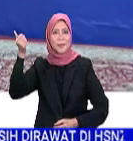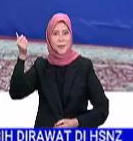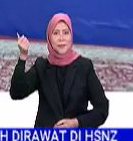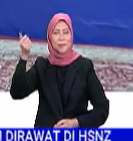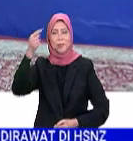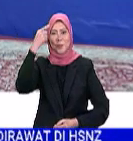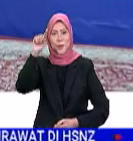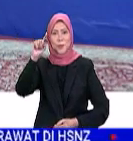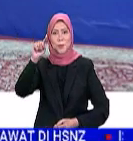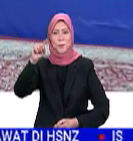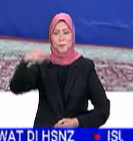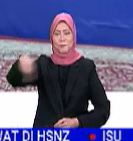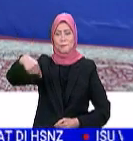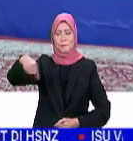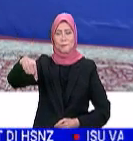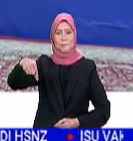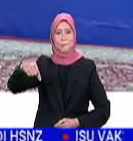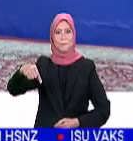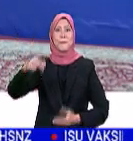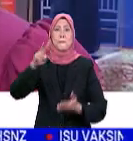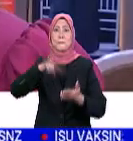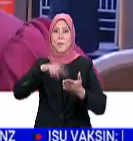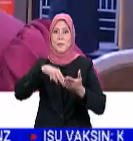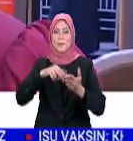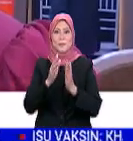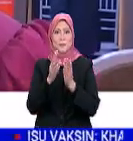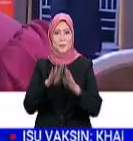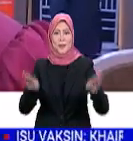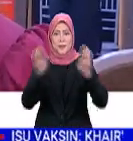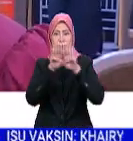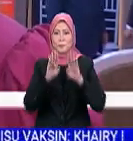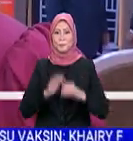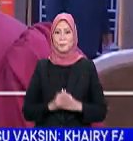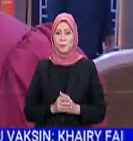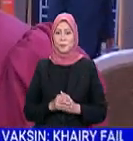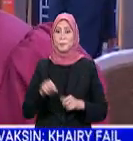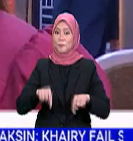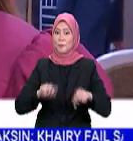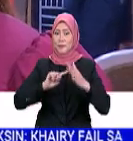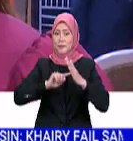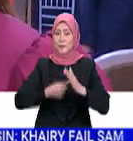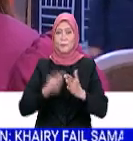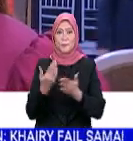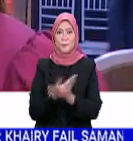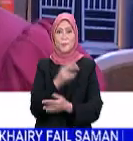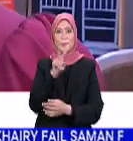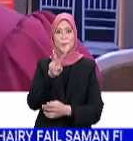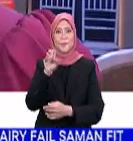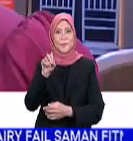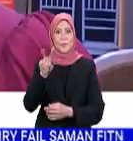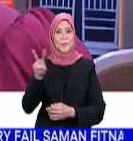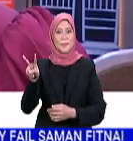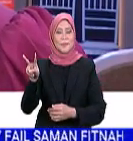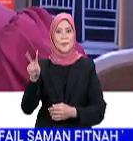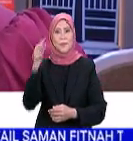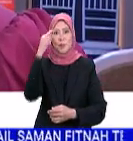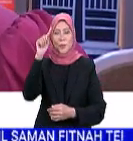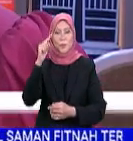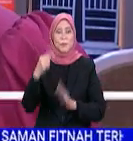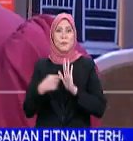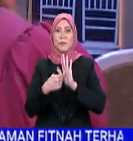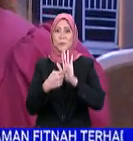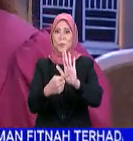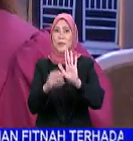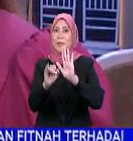dalam meningkatkan kualiti penyampaian berita ini lagi saya kelas 1 permulaan baru bagi Tahun 2022 bagi kami untuk